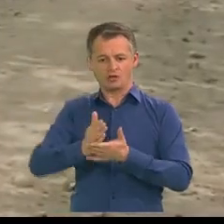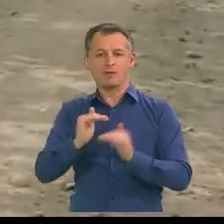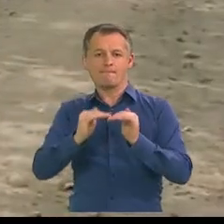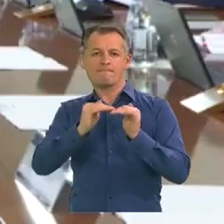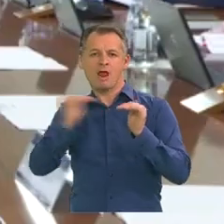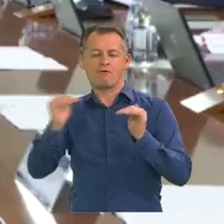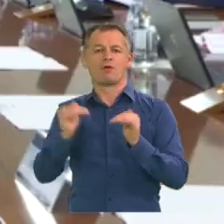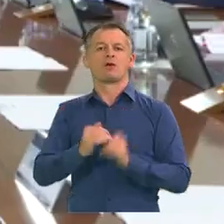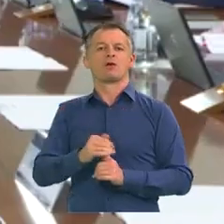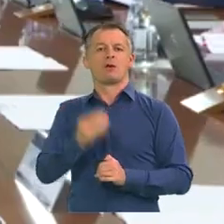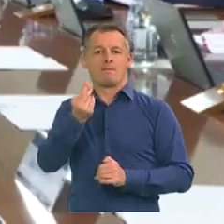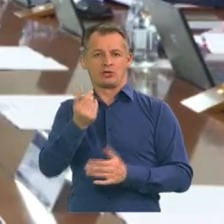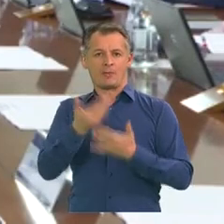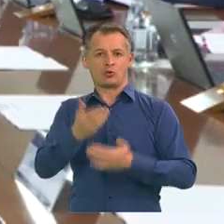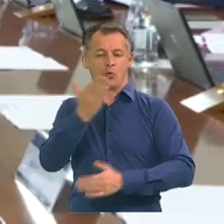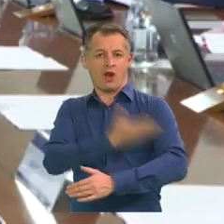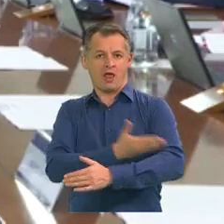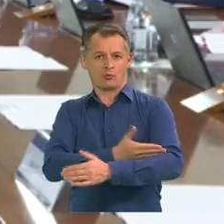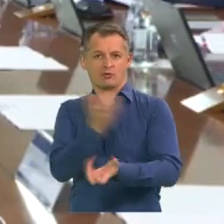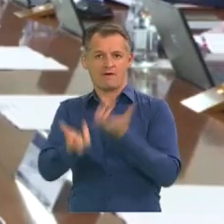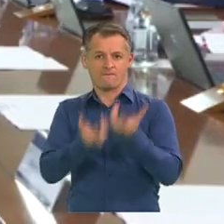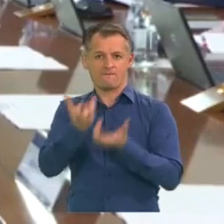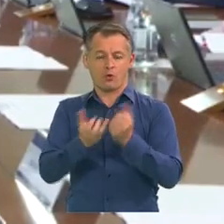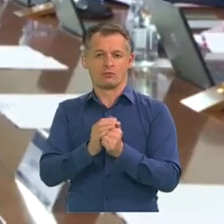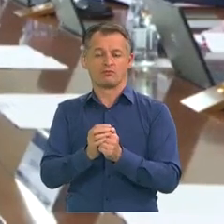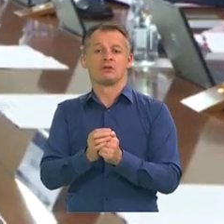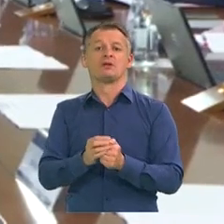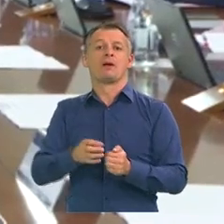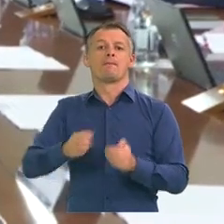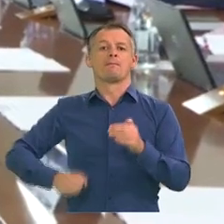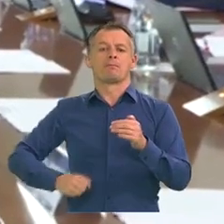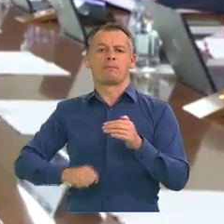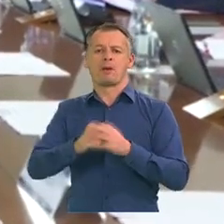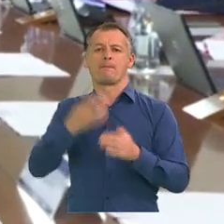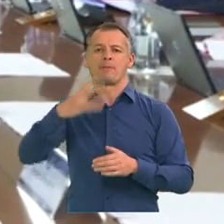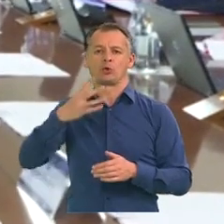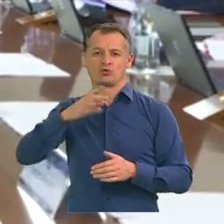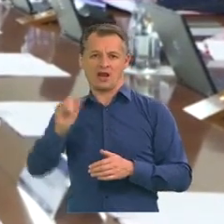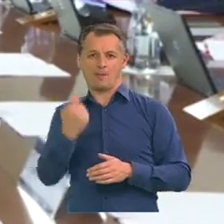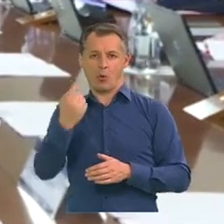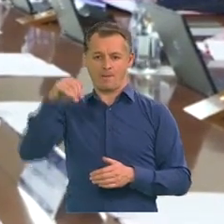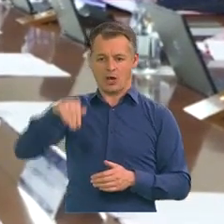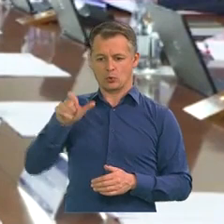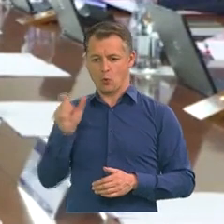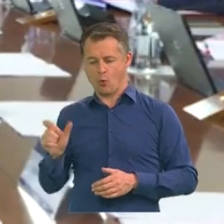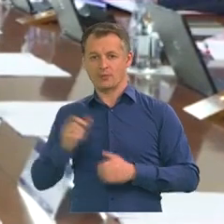prețului lemnelor de foc. Prețul la lemnul de foc să fie plafonat la 400 de lei pe metru cub, la